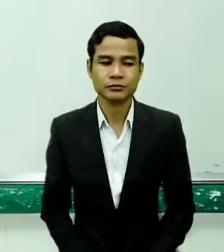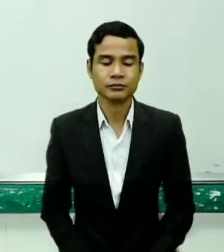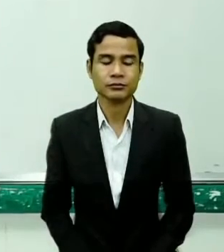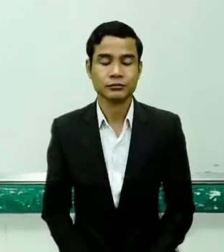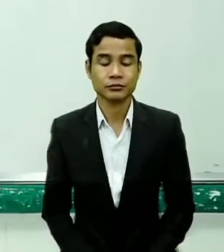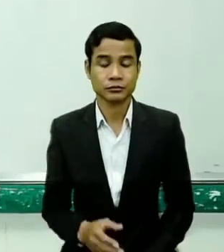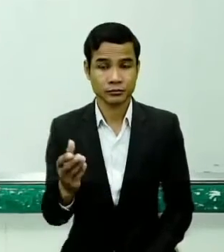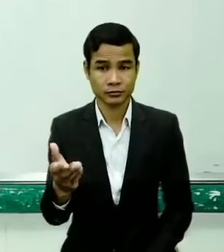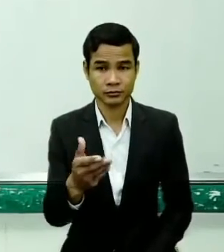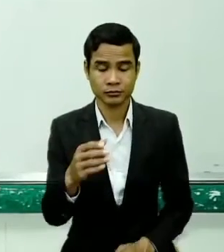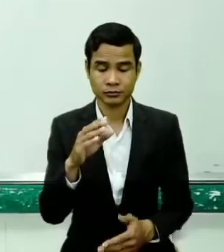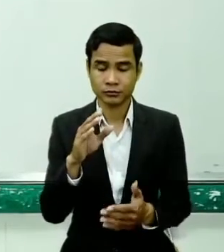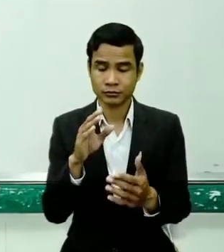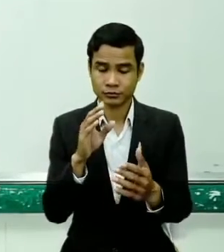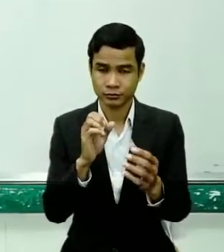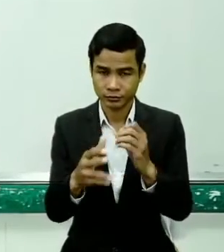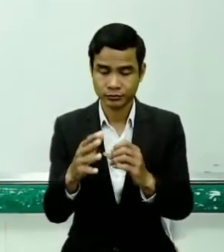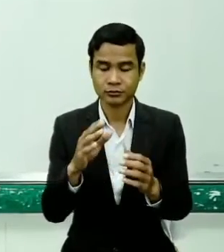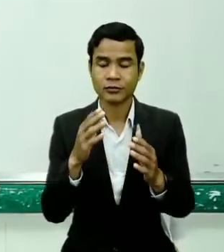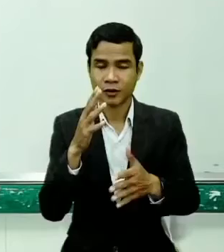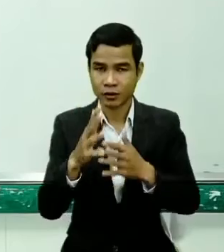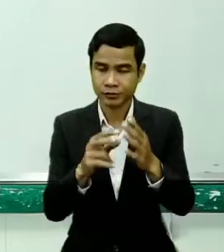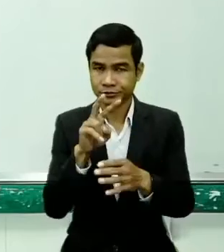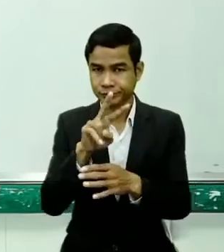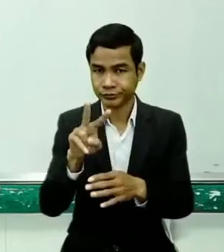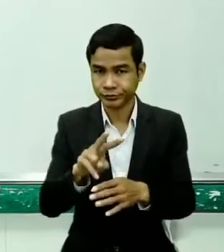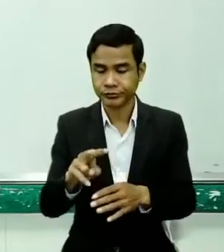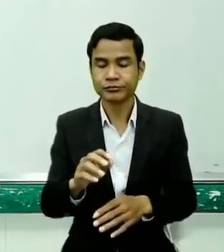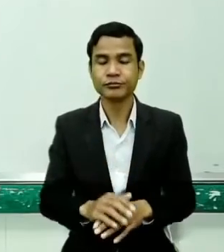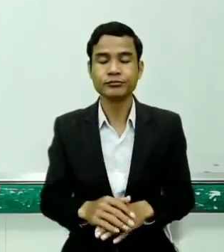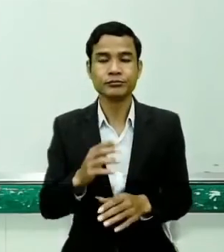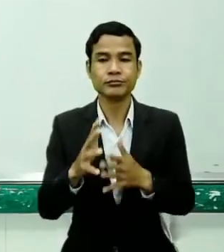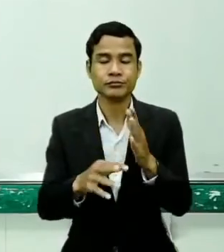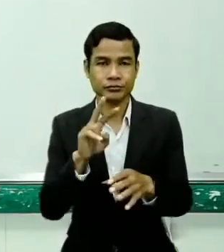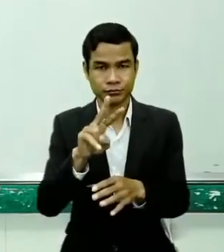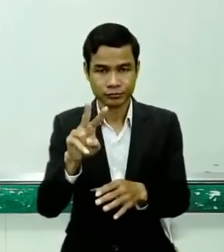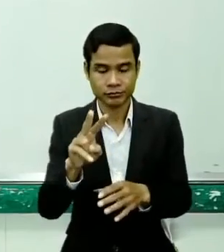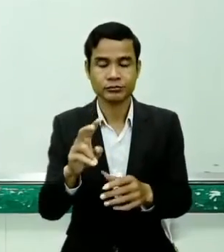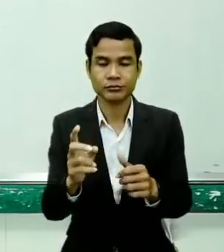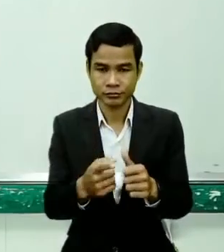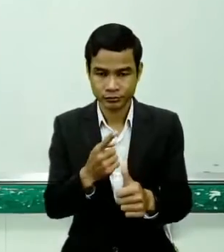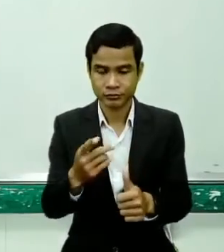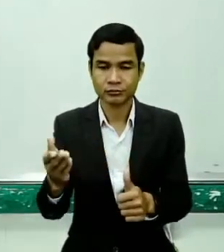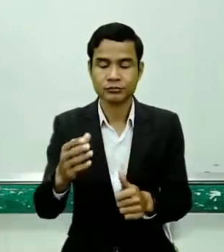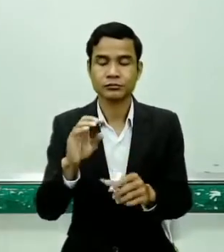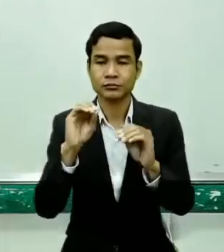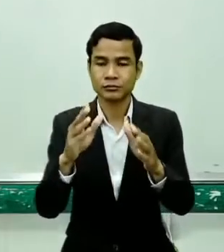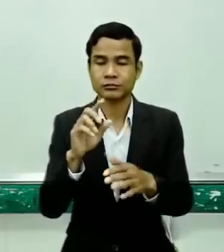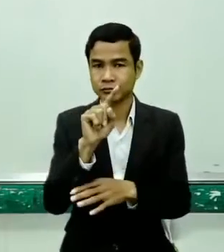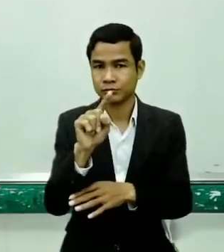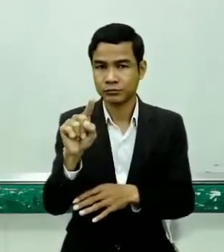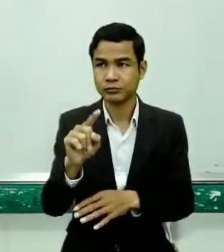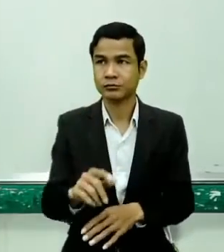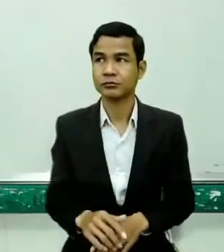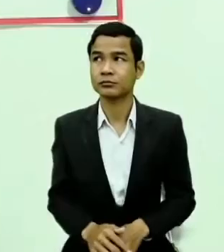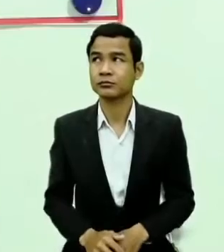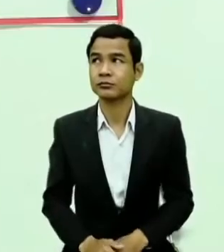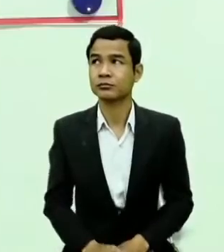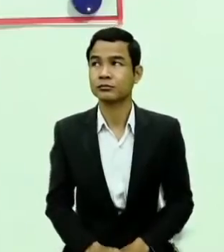Chân dương chập đàm an mê riêng sẵn khai phá dưới. Con an môn mùi chóp nè, cụ nương chẳng ở lại nè con á.